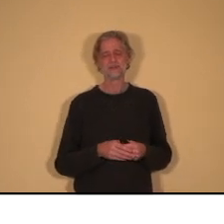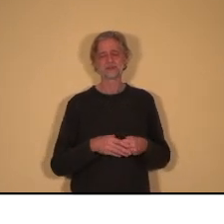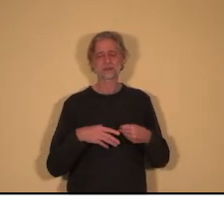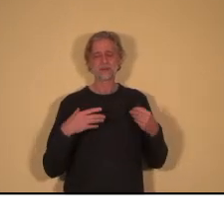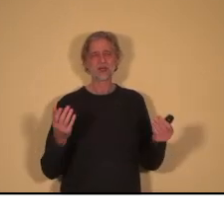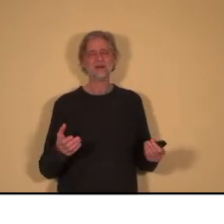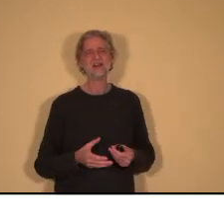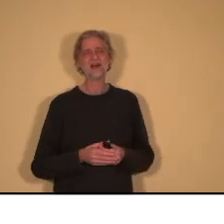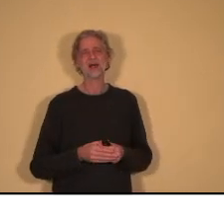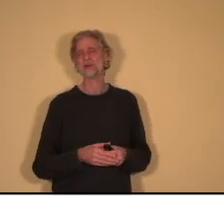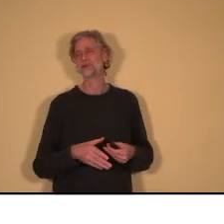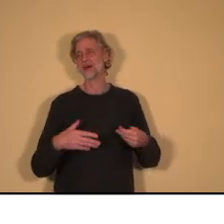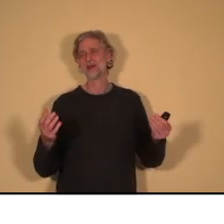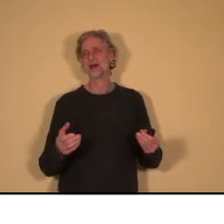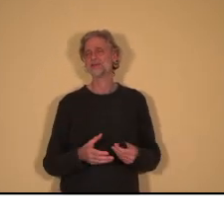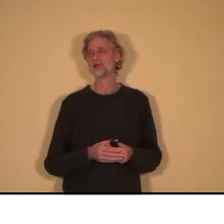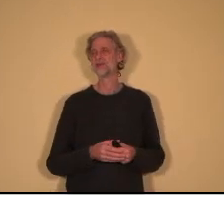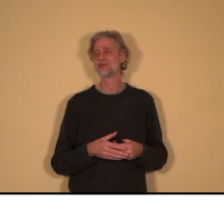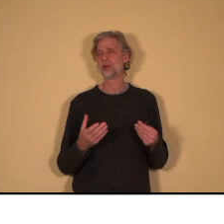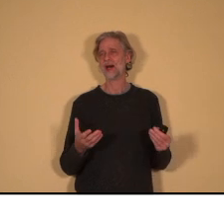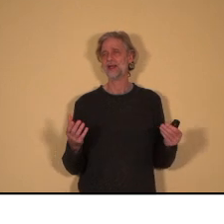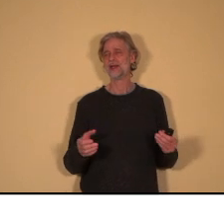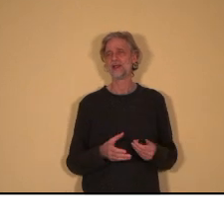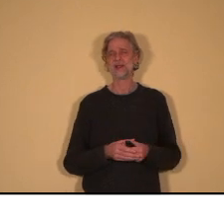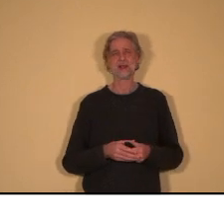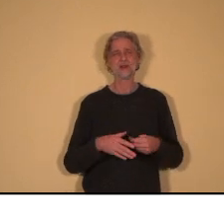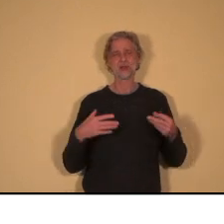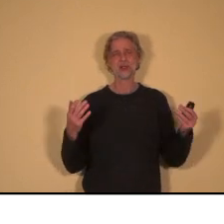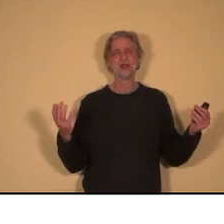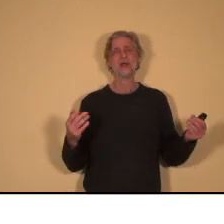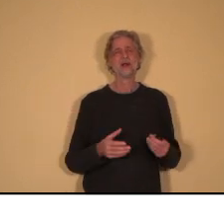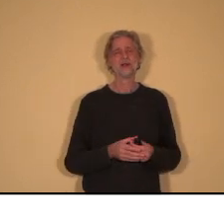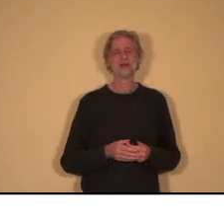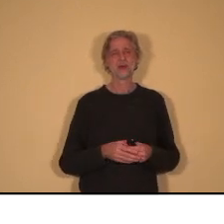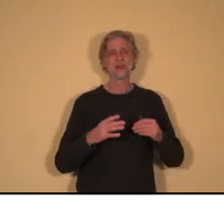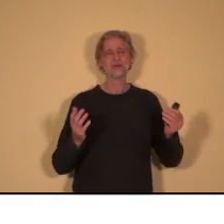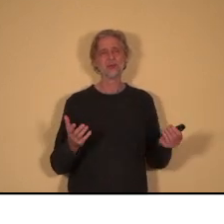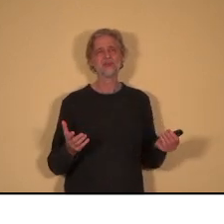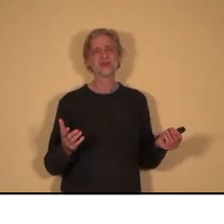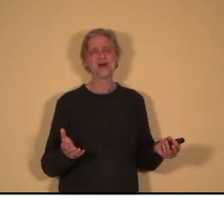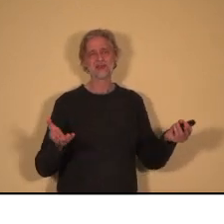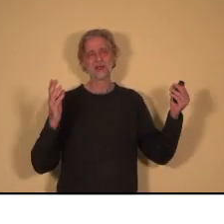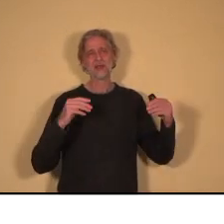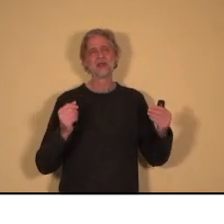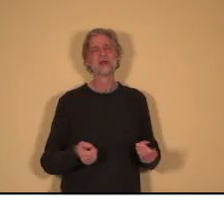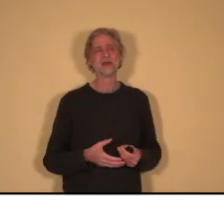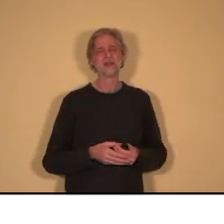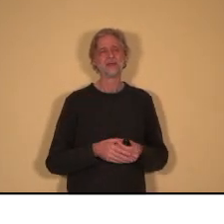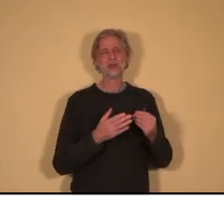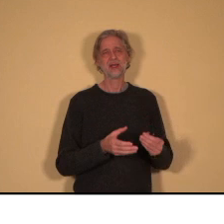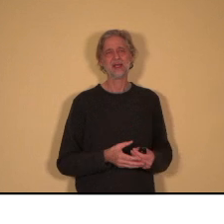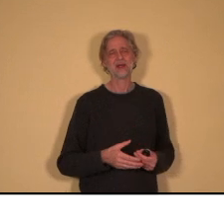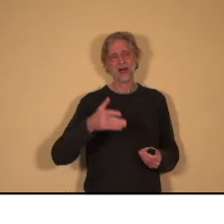Wasserkraft. Wasserkraft ist Solarenergie. Ja, durch Die Sonne verdunstet Wasser,